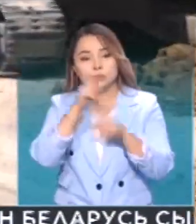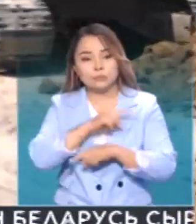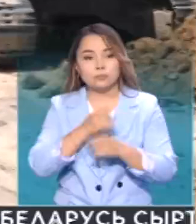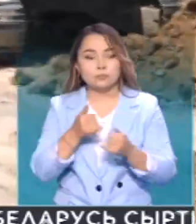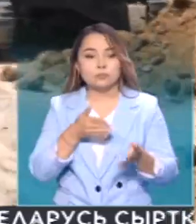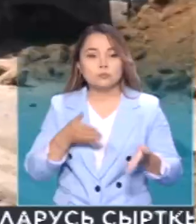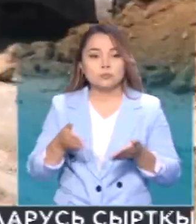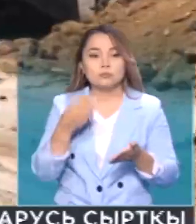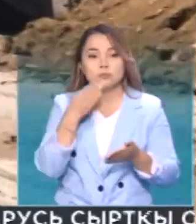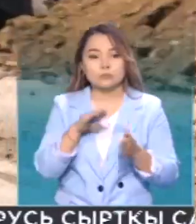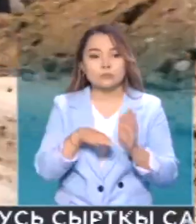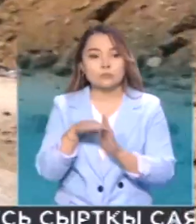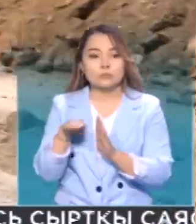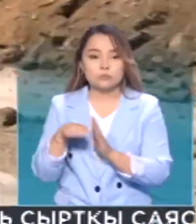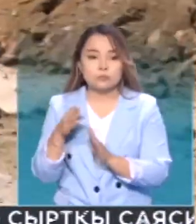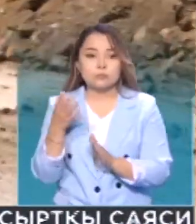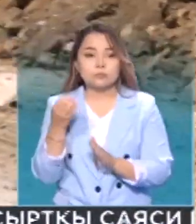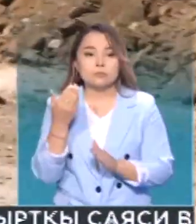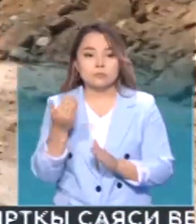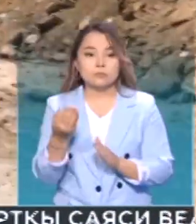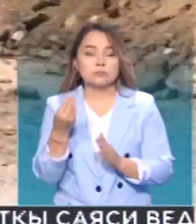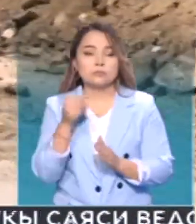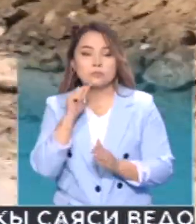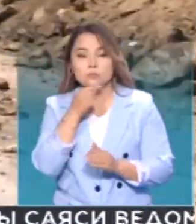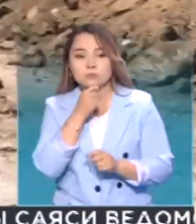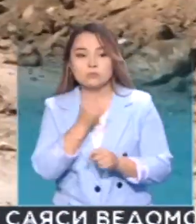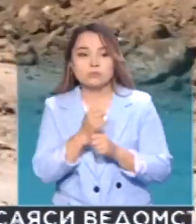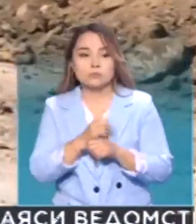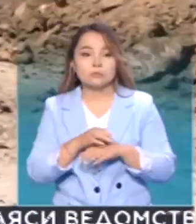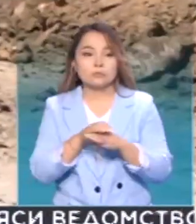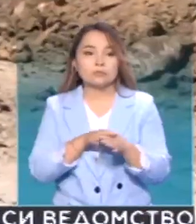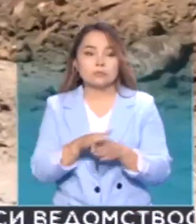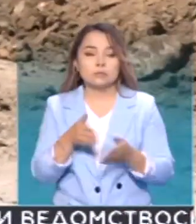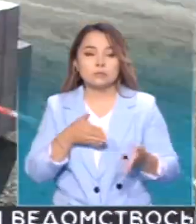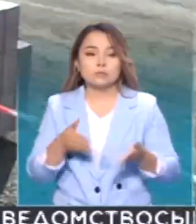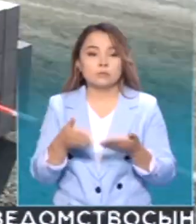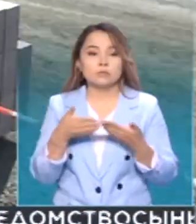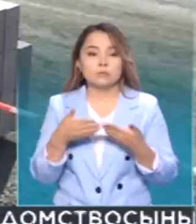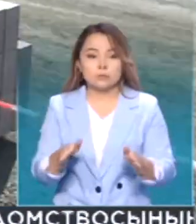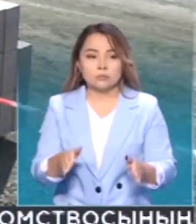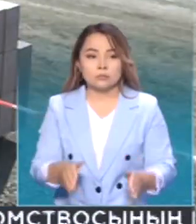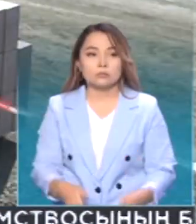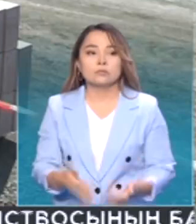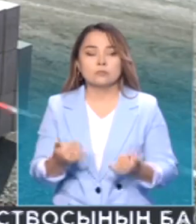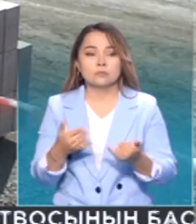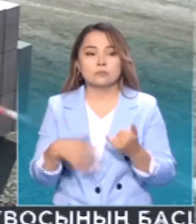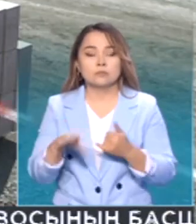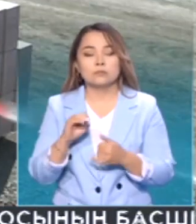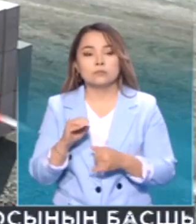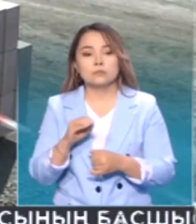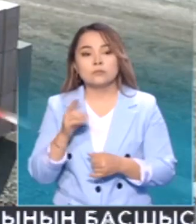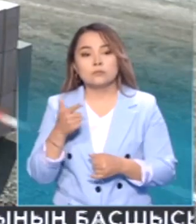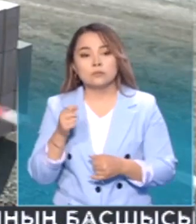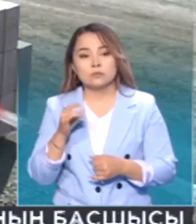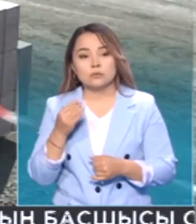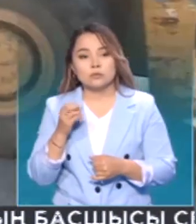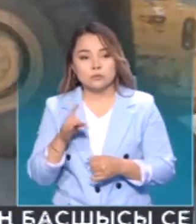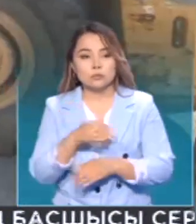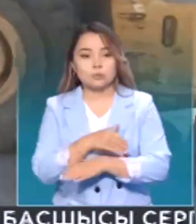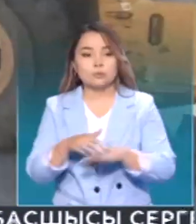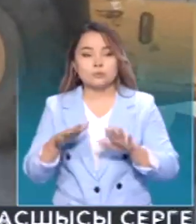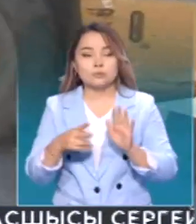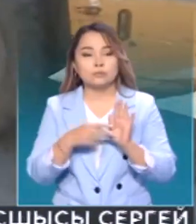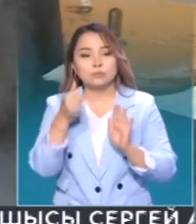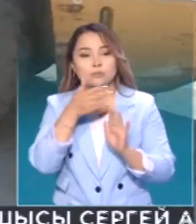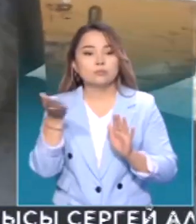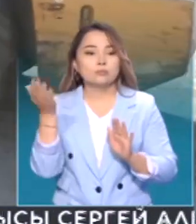жол сапасын жақсартуға және де қаражатты үнемді жұмсауға жол ашады. Ғарышкерлер көшесіндегі жолды соңғы рет 7 жыл бұрын